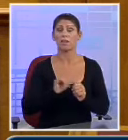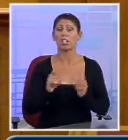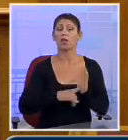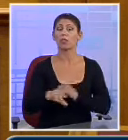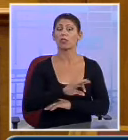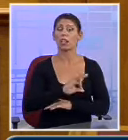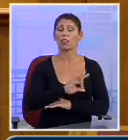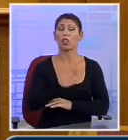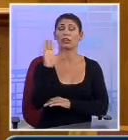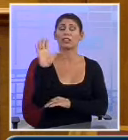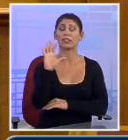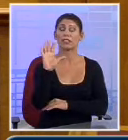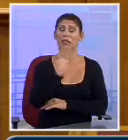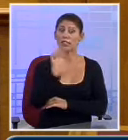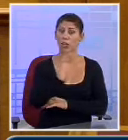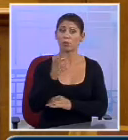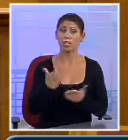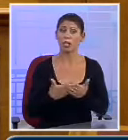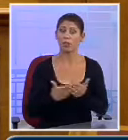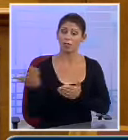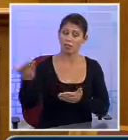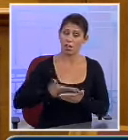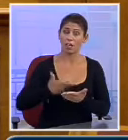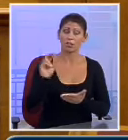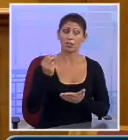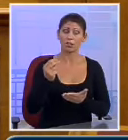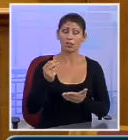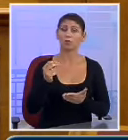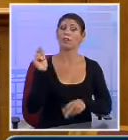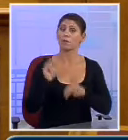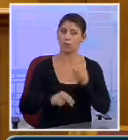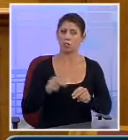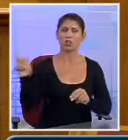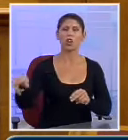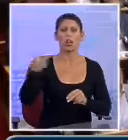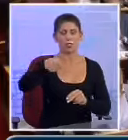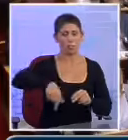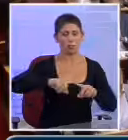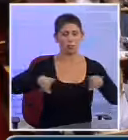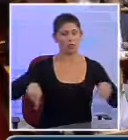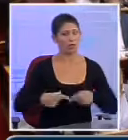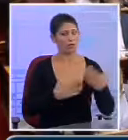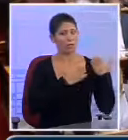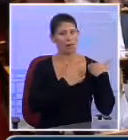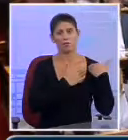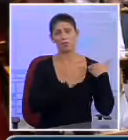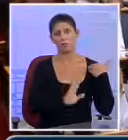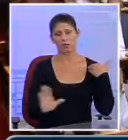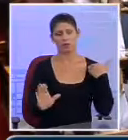τηλεοπτικές άδειες θα έρθει στη Βουλή, θα ψηφιστεί και ο καθένας εδώ μέσα θα αναλάβει τις ευθύνες του.